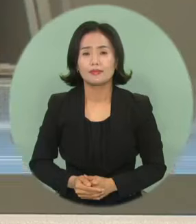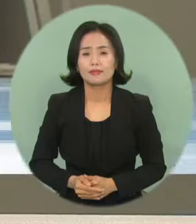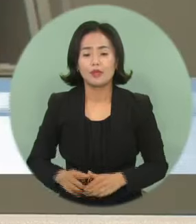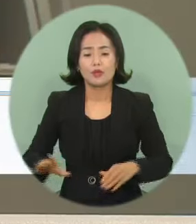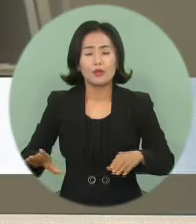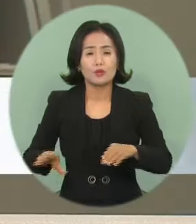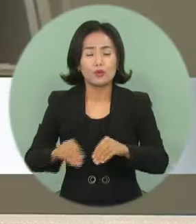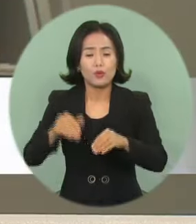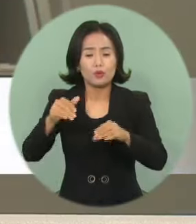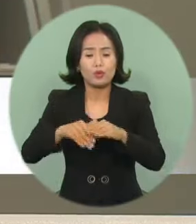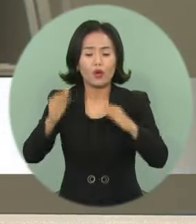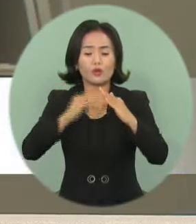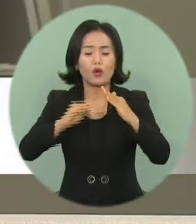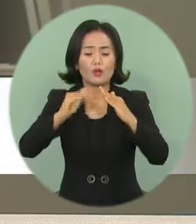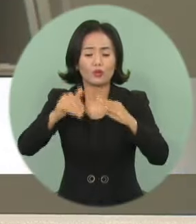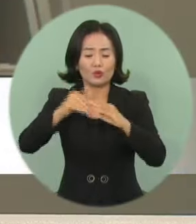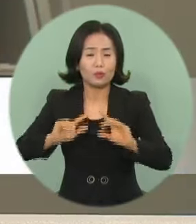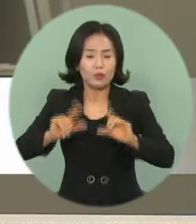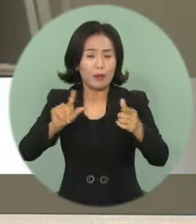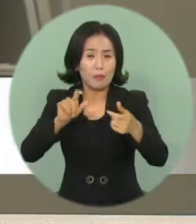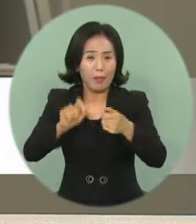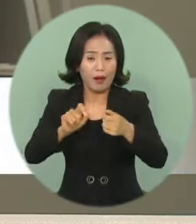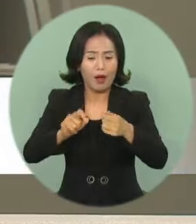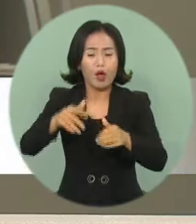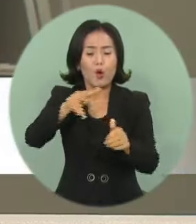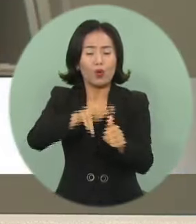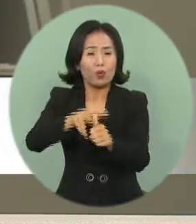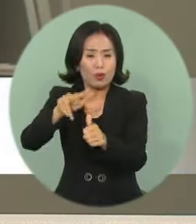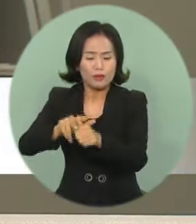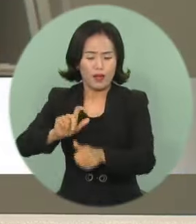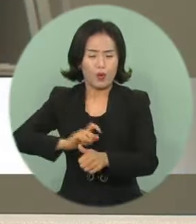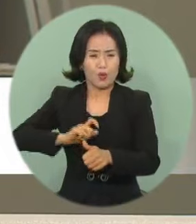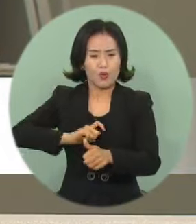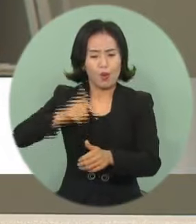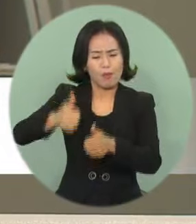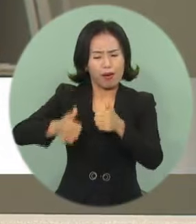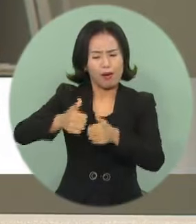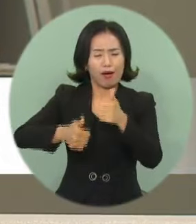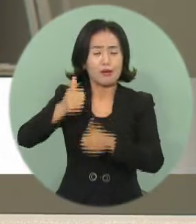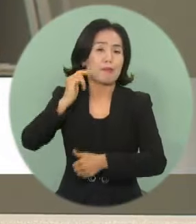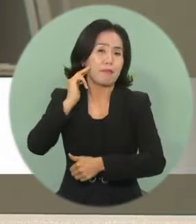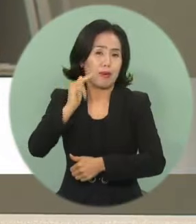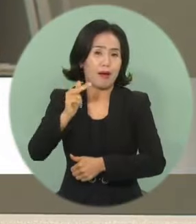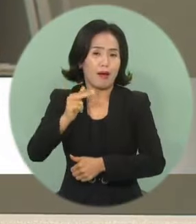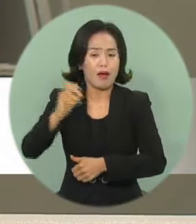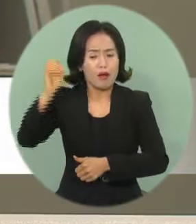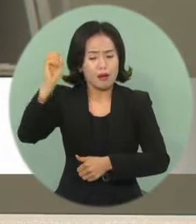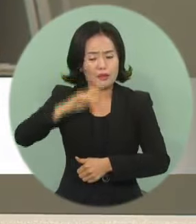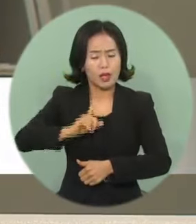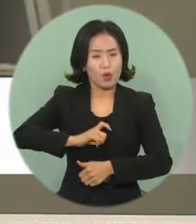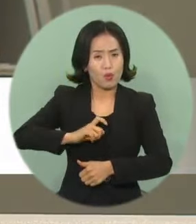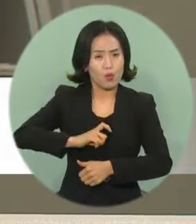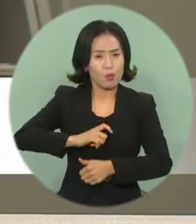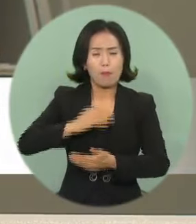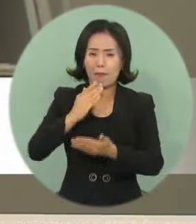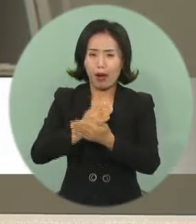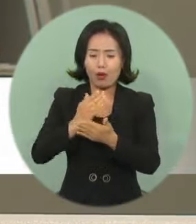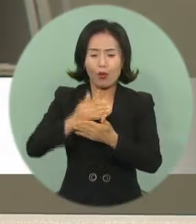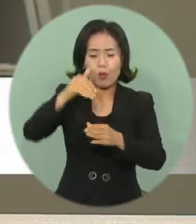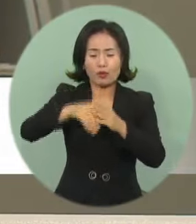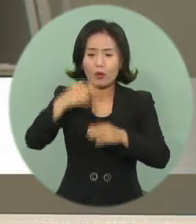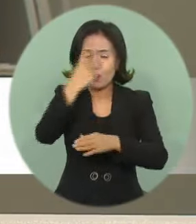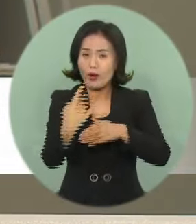총선 본투표율이 다가오면서 격전지 후보들 간의 의혹 공방도 거세지고 있습니다. 단순한 의혹 제기를 넘어서